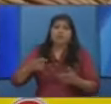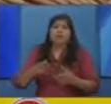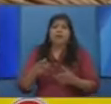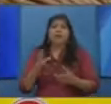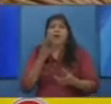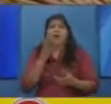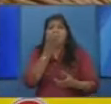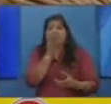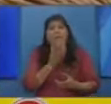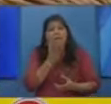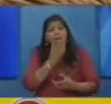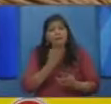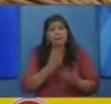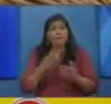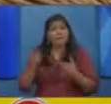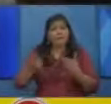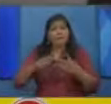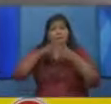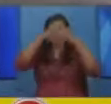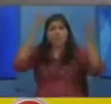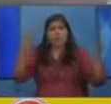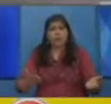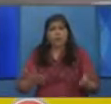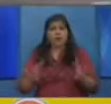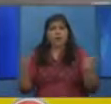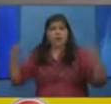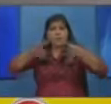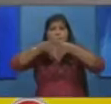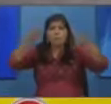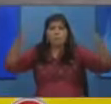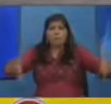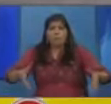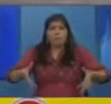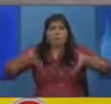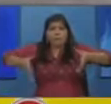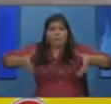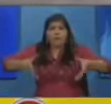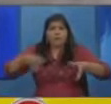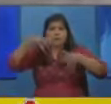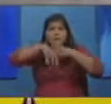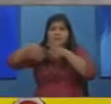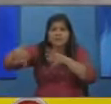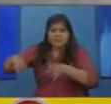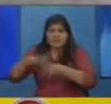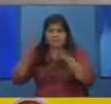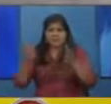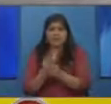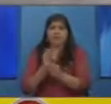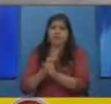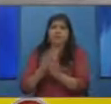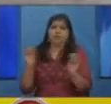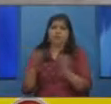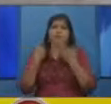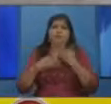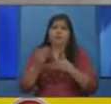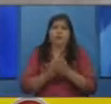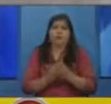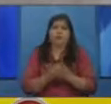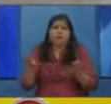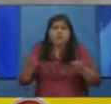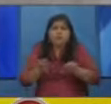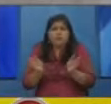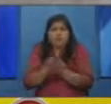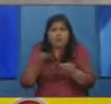वुडन बॉक्स यानी सेब रखने वाले लकड़ी के बक्से बनाने की यूनिट शुरू की। वे अपने छोटे से बिजनेस में जुटे हुए